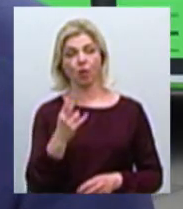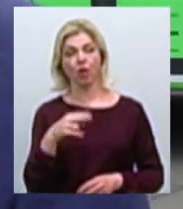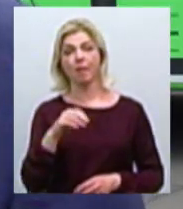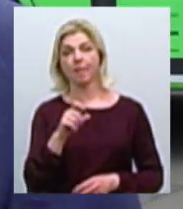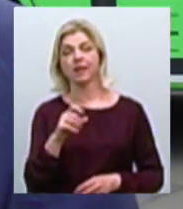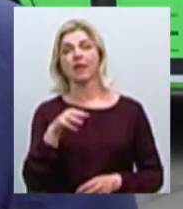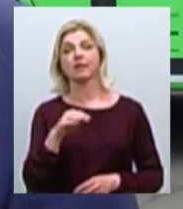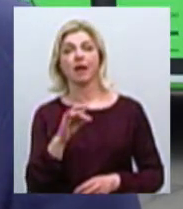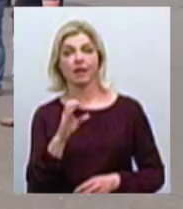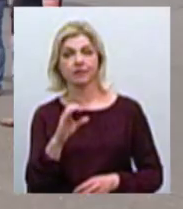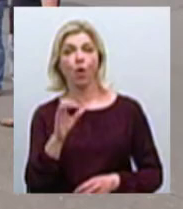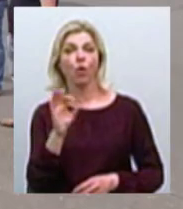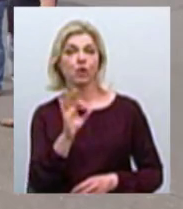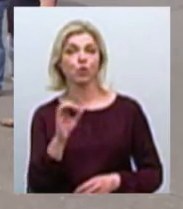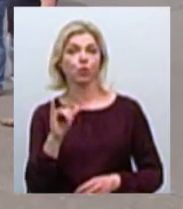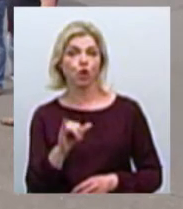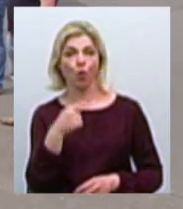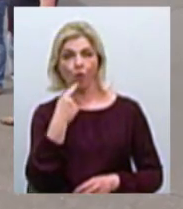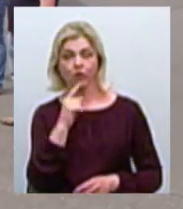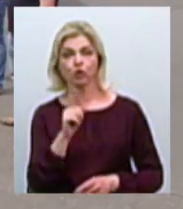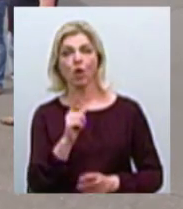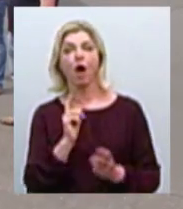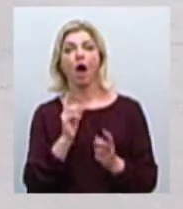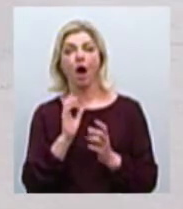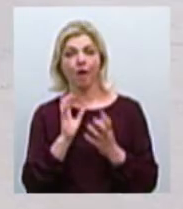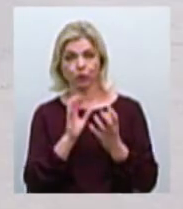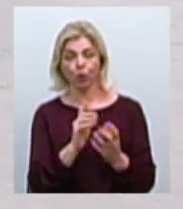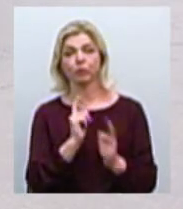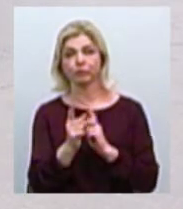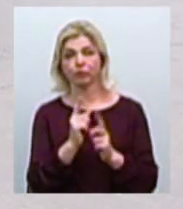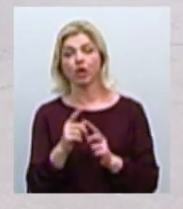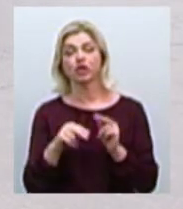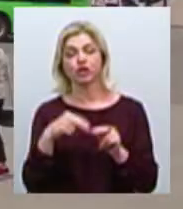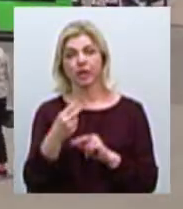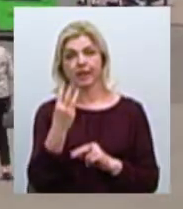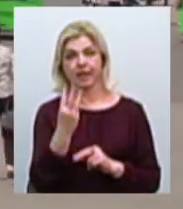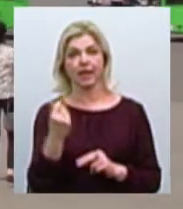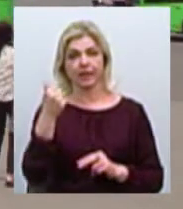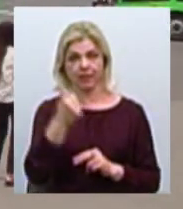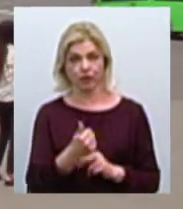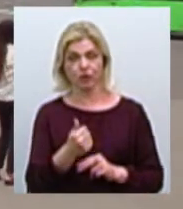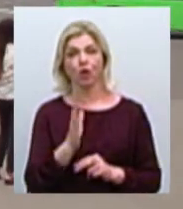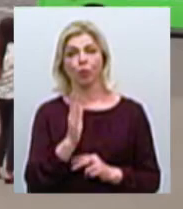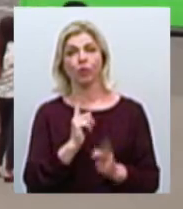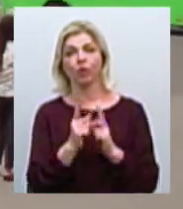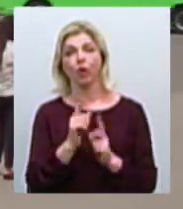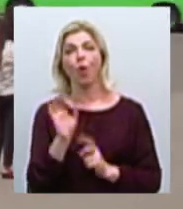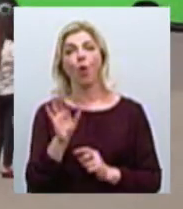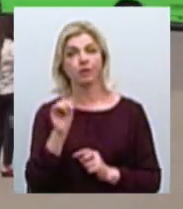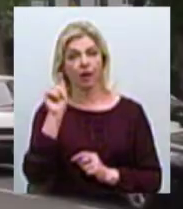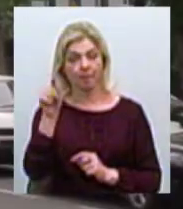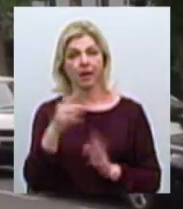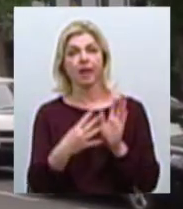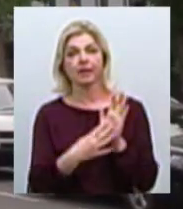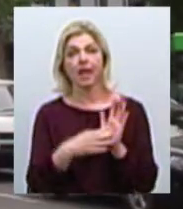«Миколаївпастранс» Олексій Ушаков говорить, автобуси вийдуть на маршрути міста за 3 тижні. Планується, що 10 автобусів курсуватимуть в Корабельний район,